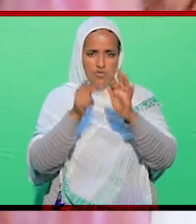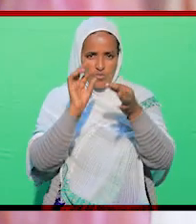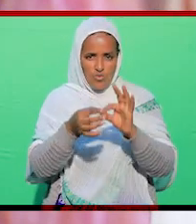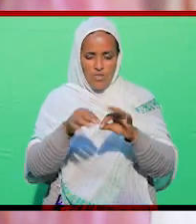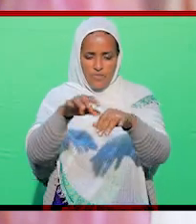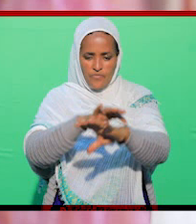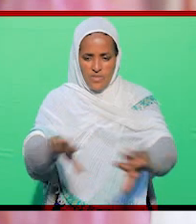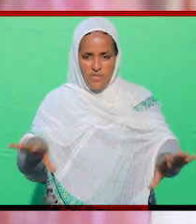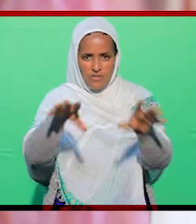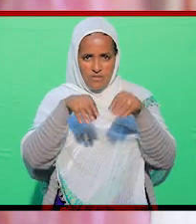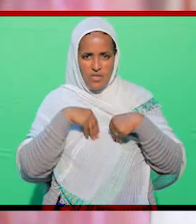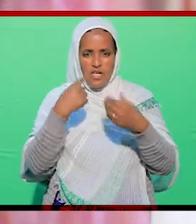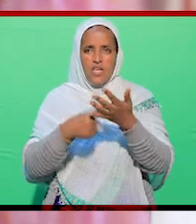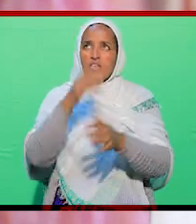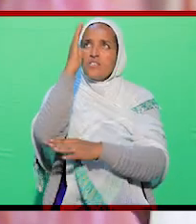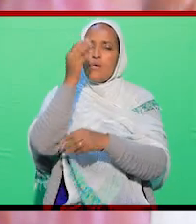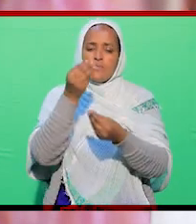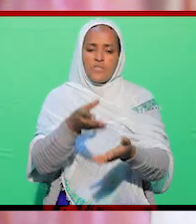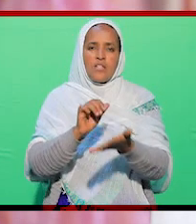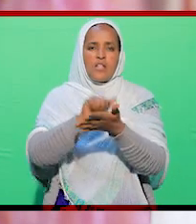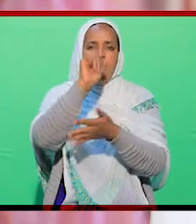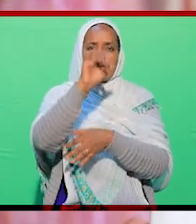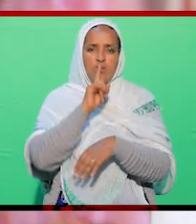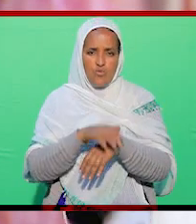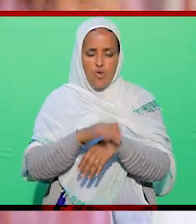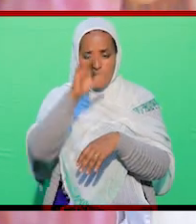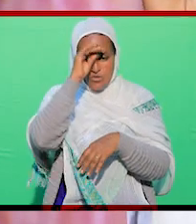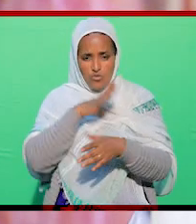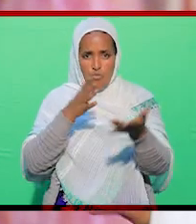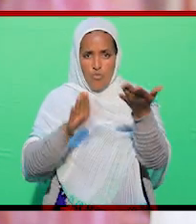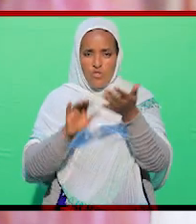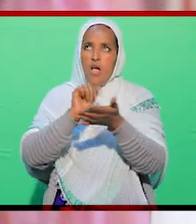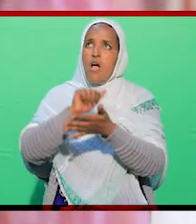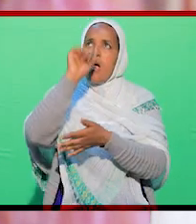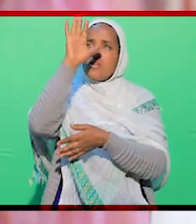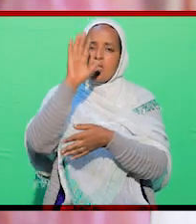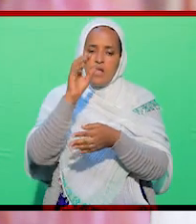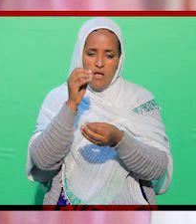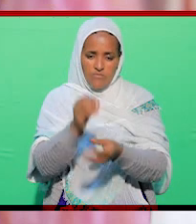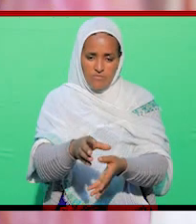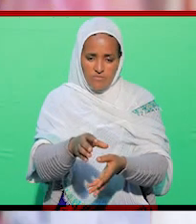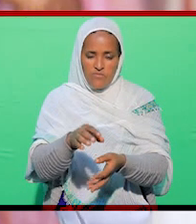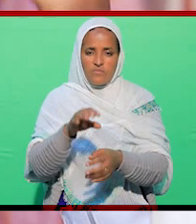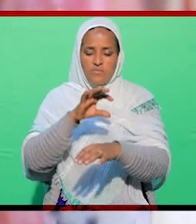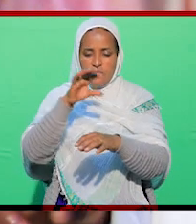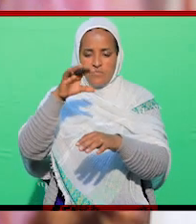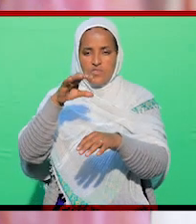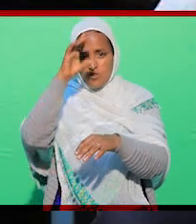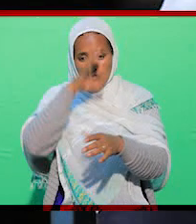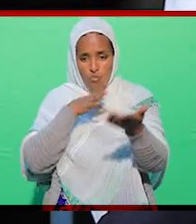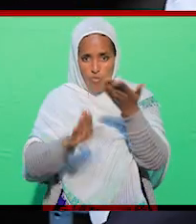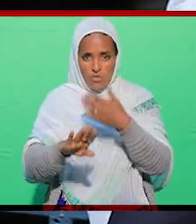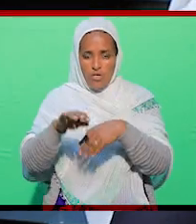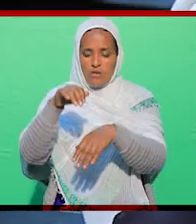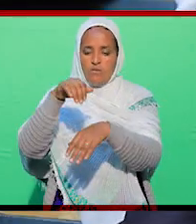ምድር ትቀበላለች ማለት ነው። ምድር ትቀበላለች። ይህ እግዚአብሔር የሚሰጣት አደራ ነው። አንድ ሰው ሲሞት አደራ የሚያስረክበው ለምድር